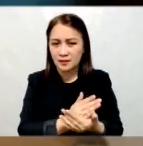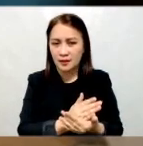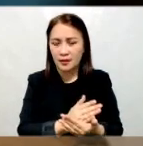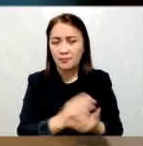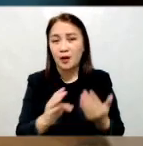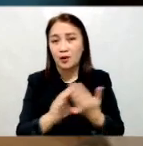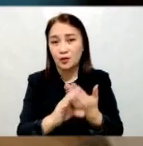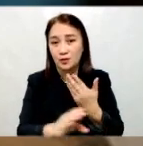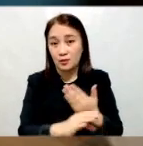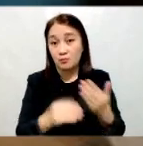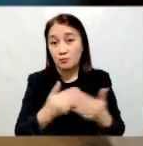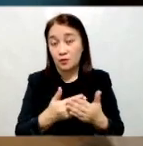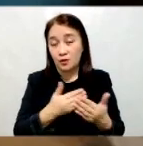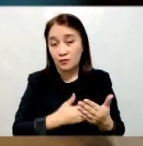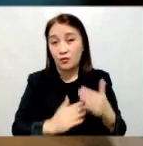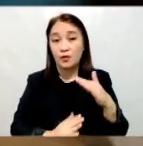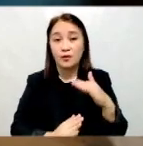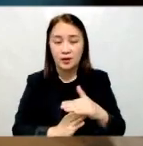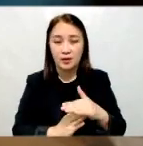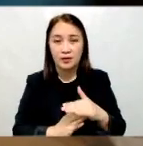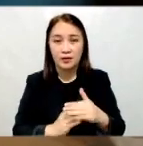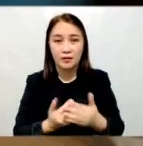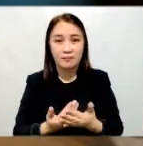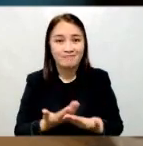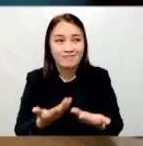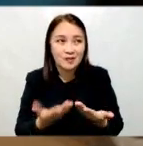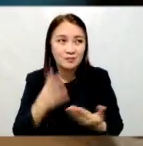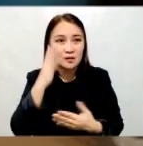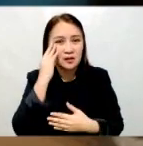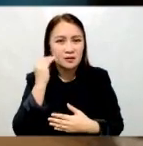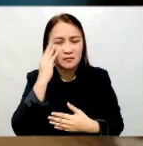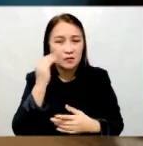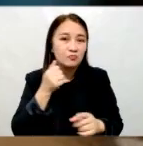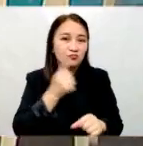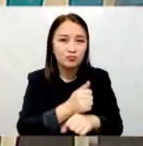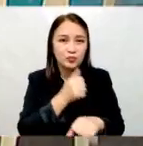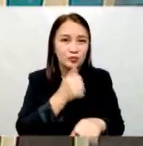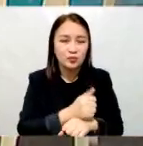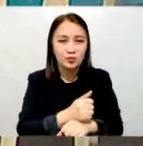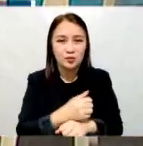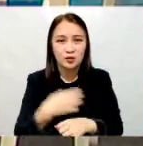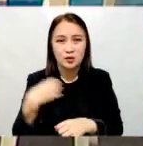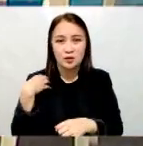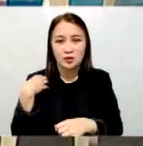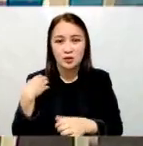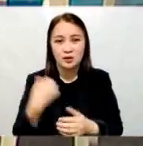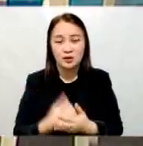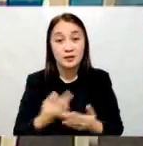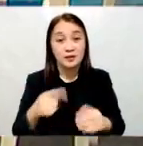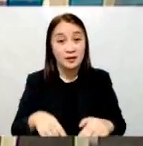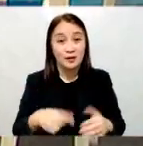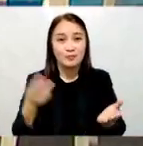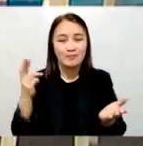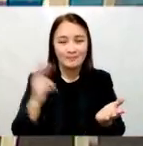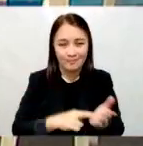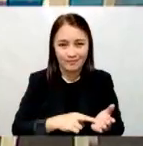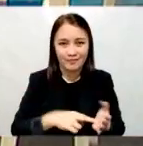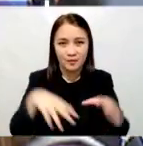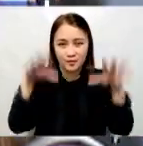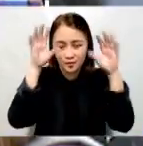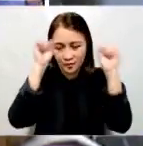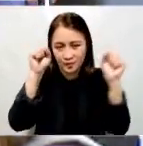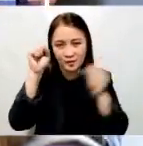ma-expire kung nakararanas ng anumang klase ng pang-aabuso ng amo. Ngayong araw, nilagdaan ni Pangulong Bongbong Marcos ang